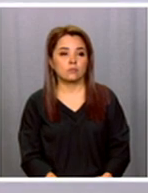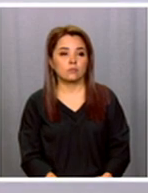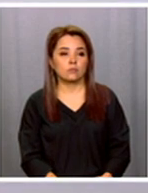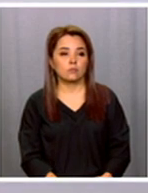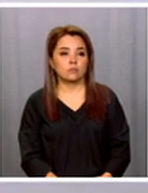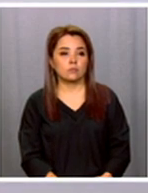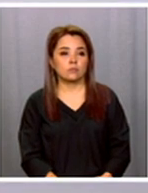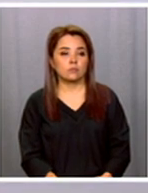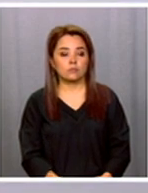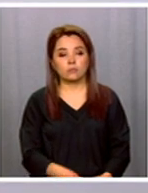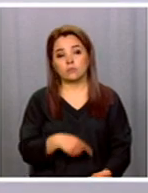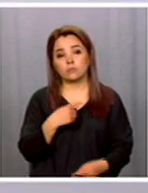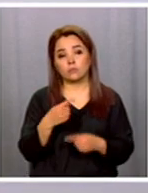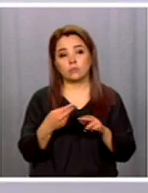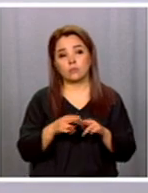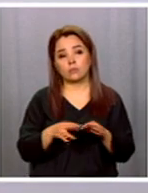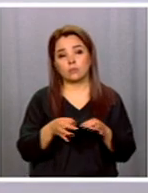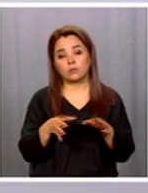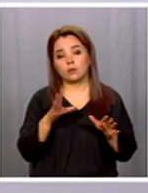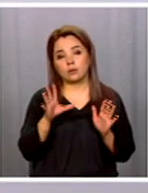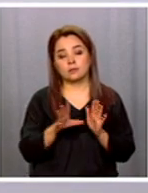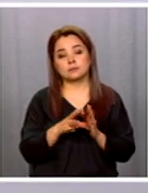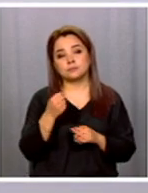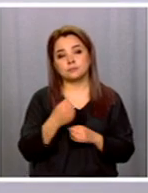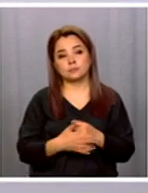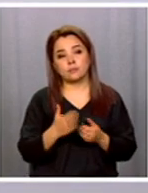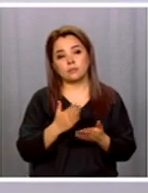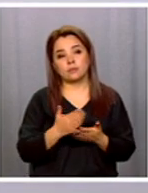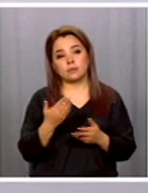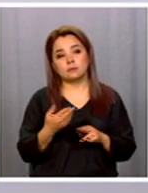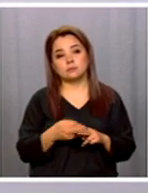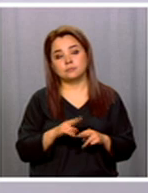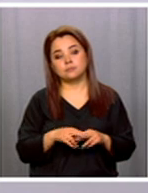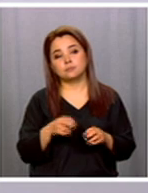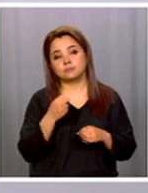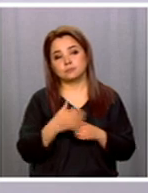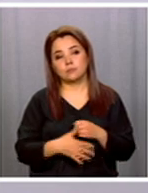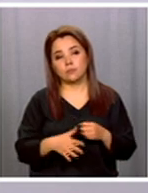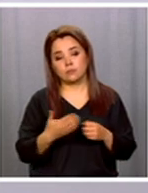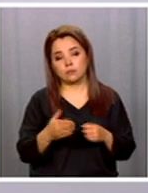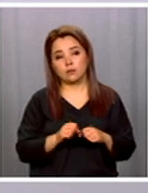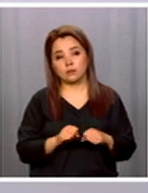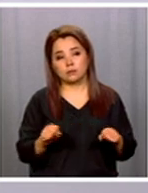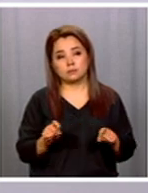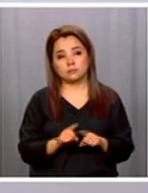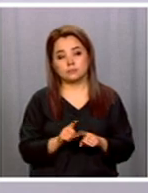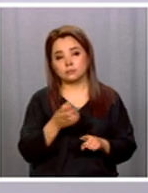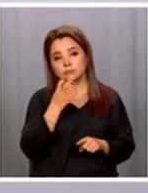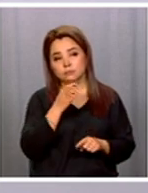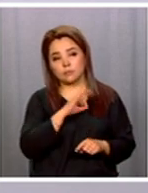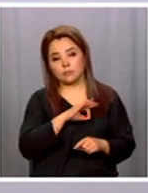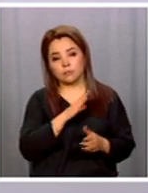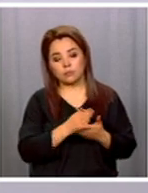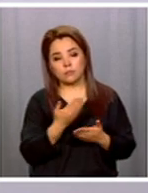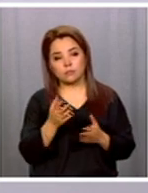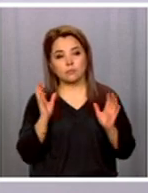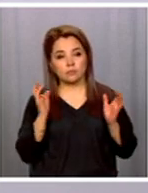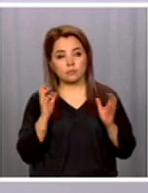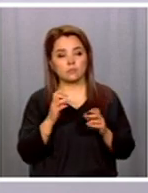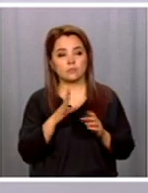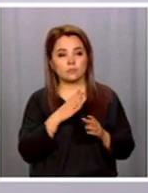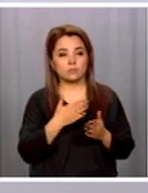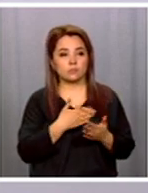Және келесі кезекте атом электр станциясы. Яғни бұл атом жылуын пайдаланады, сонымен бірге радиоактивті